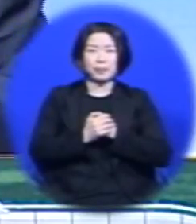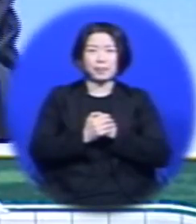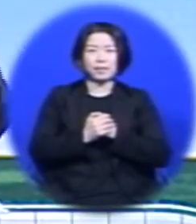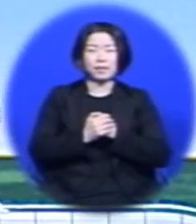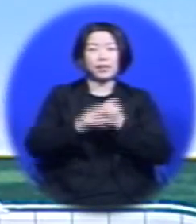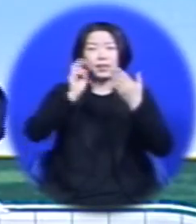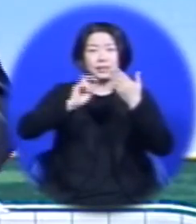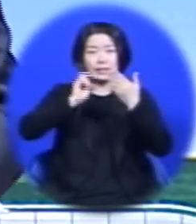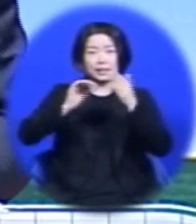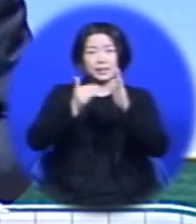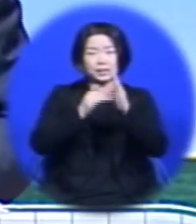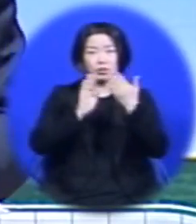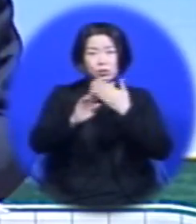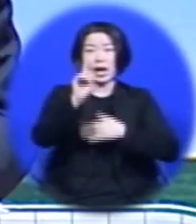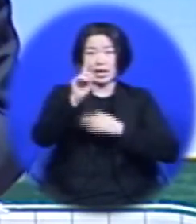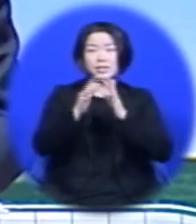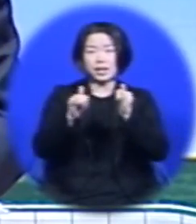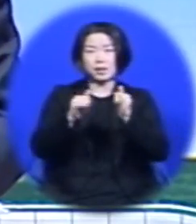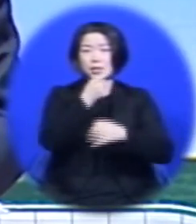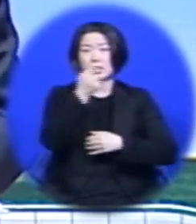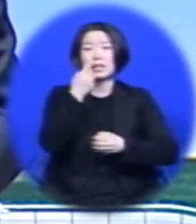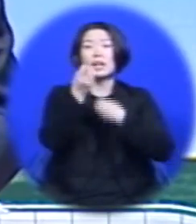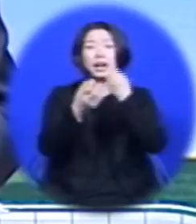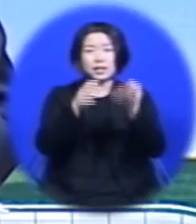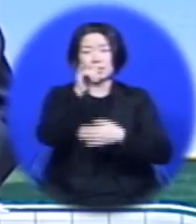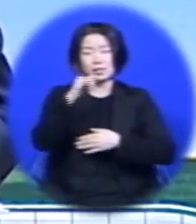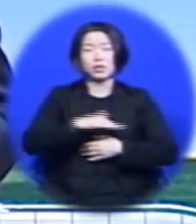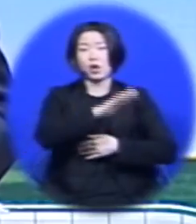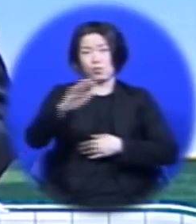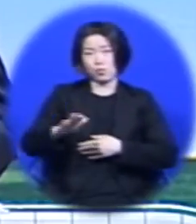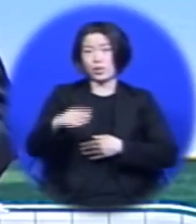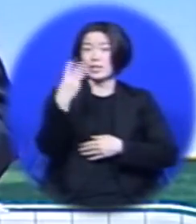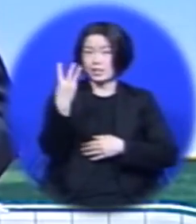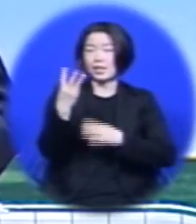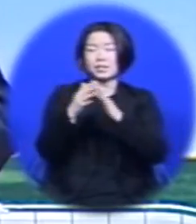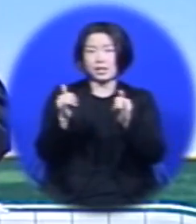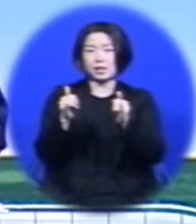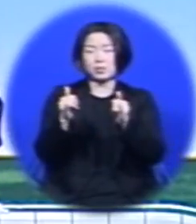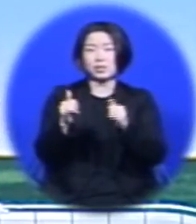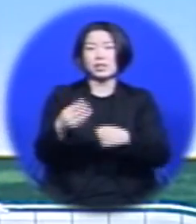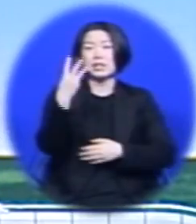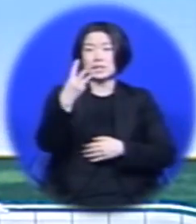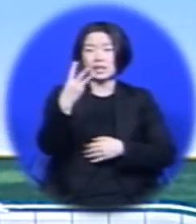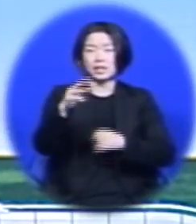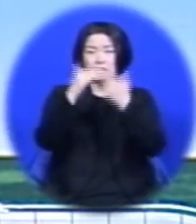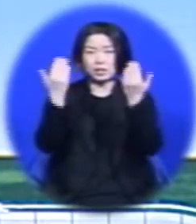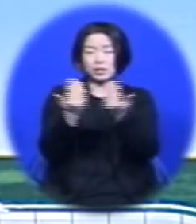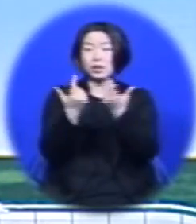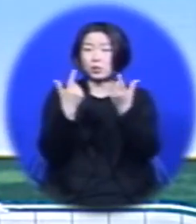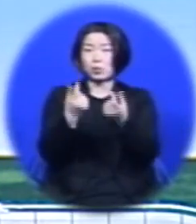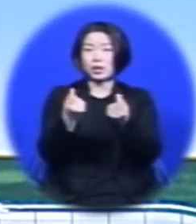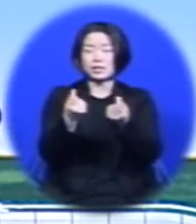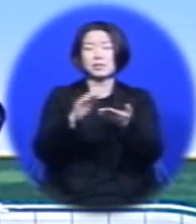찬양을 하고 난 다음에 한 분이 간증을 하셔도 됩니다 우리 세 사람은 세 가지가 다 동일합니다